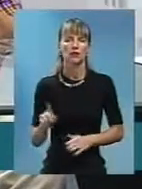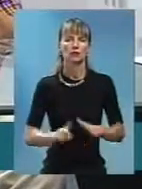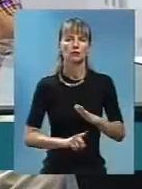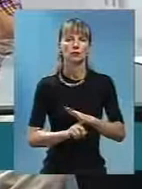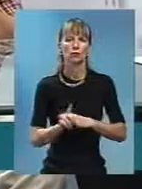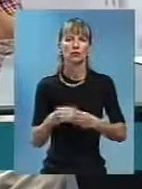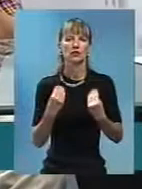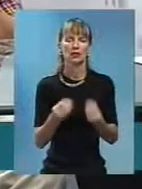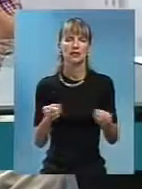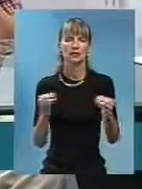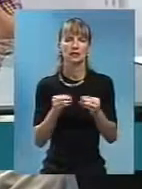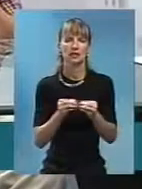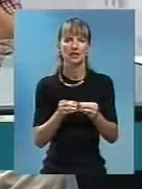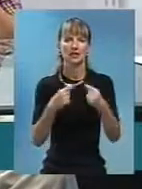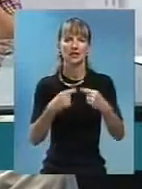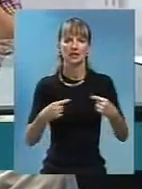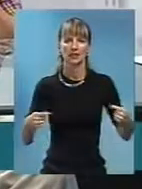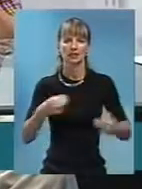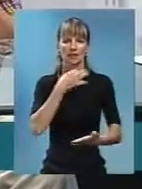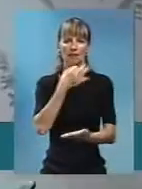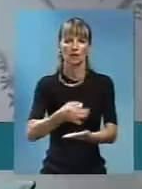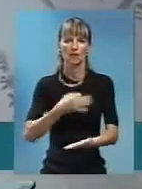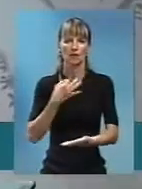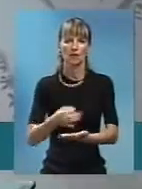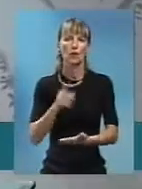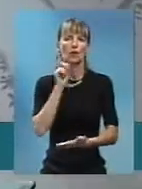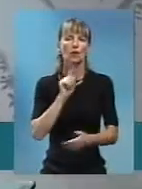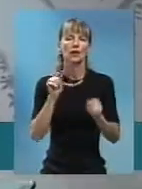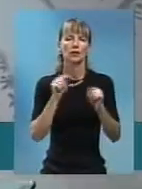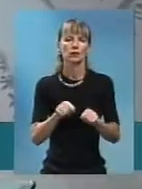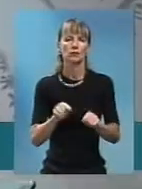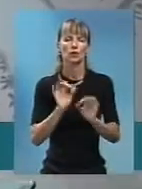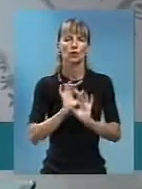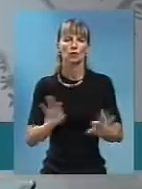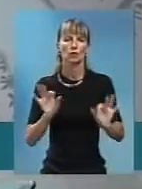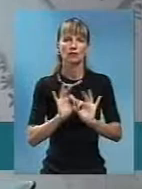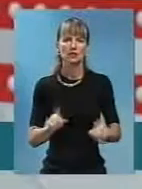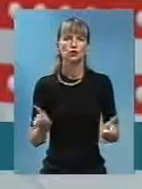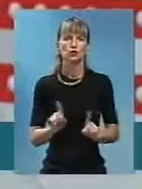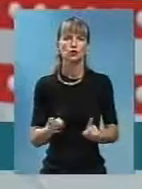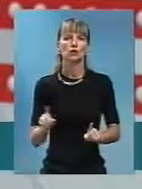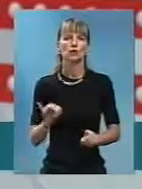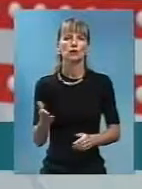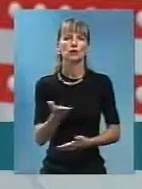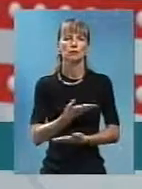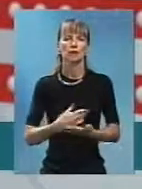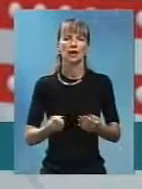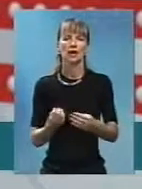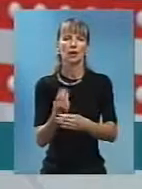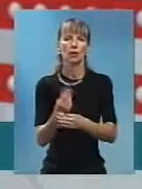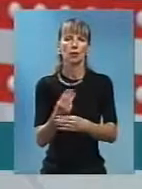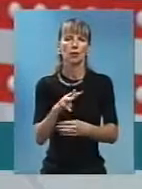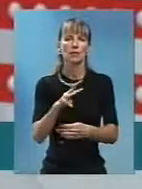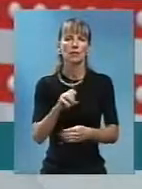спочатку дасть 10 різних відповідей. Поки їм розповіси, що і між гербом Мазепи,